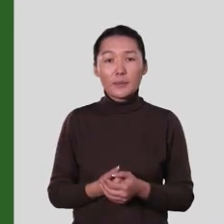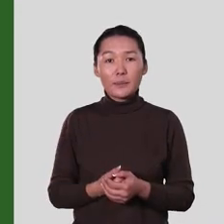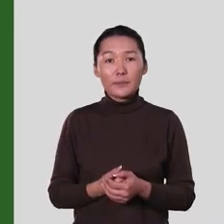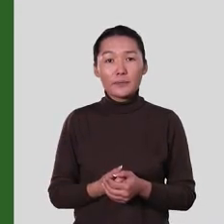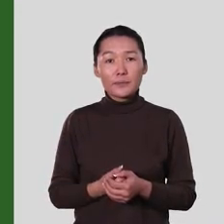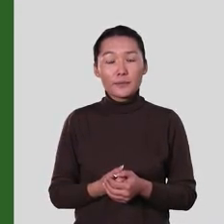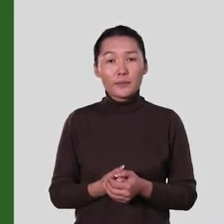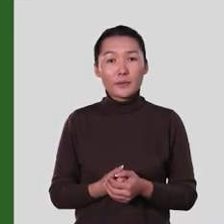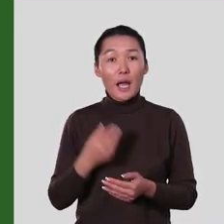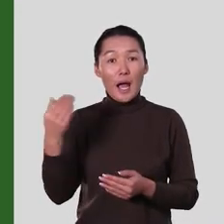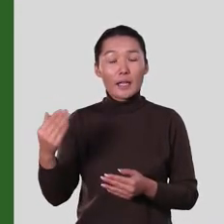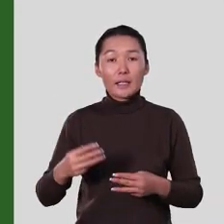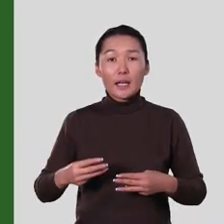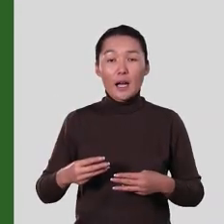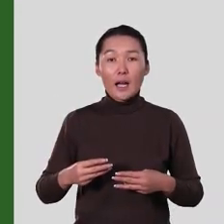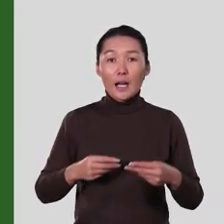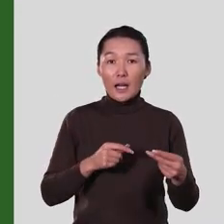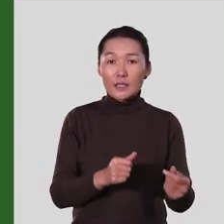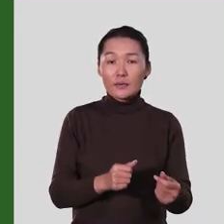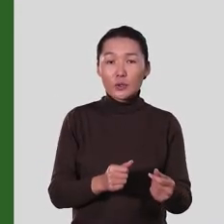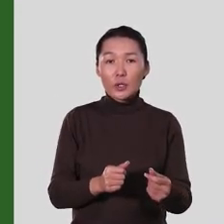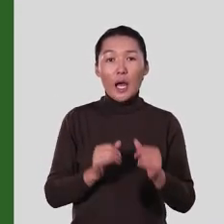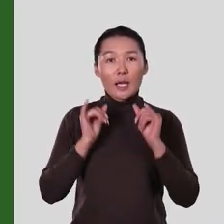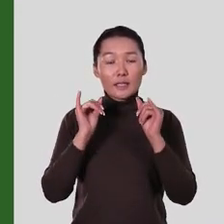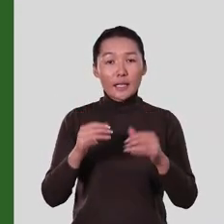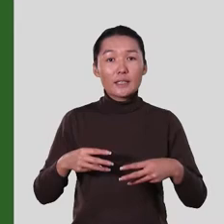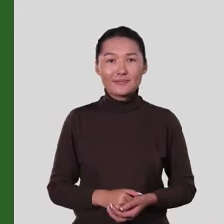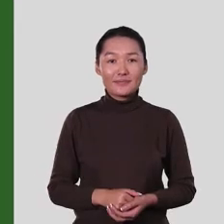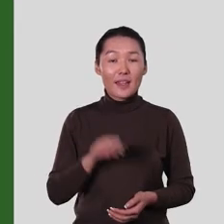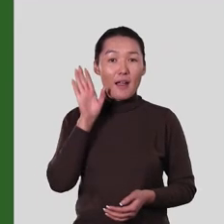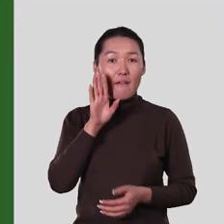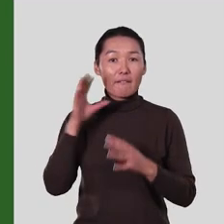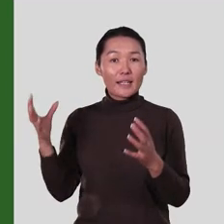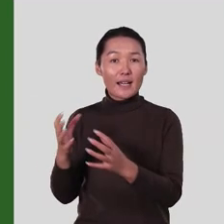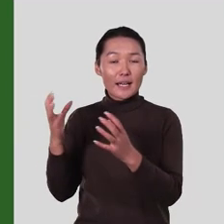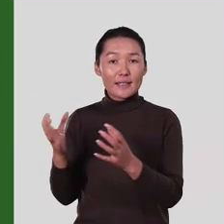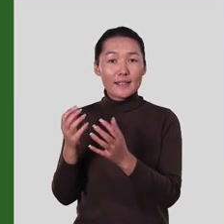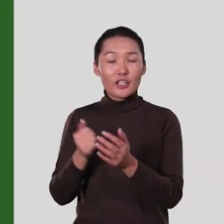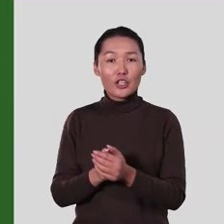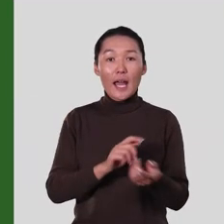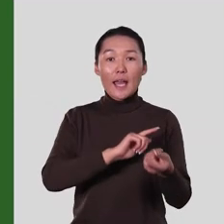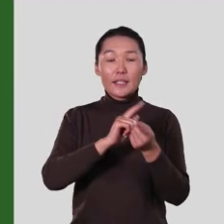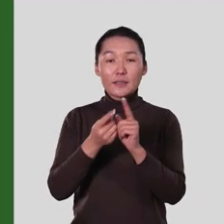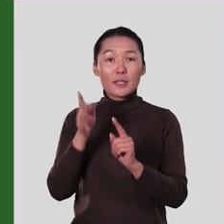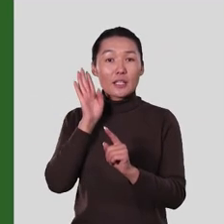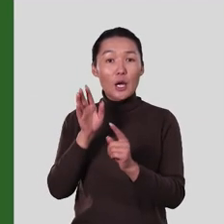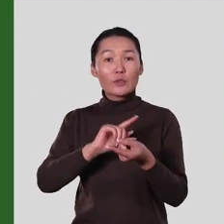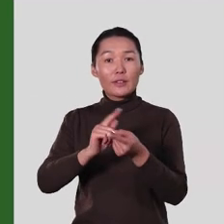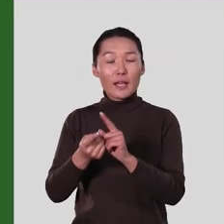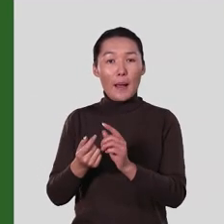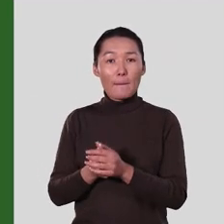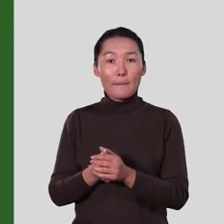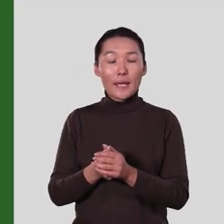они оказывают и негативное воздействие на окружающую среду. Водохранилище – изменяет